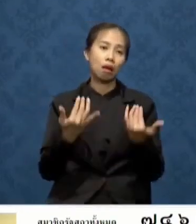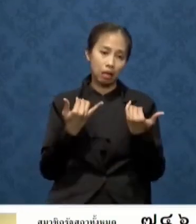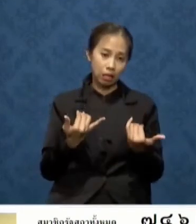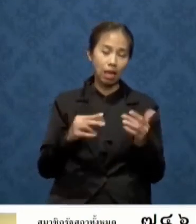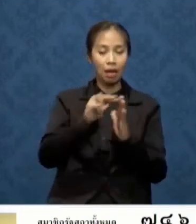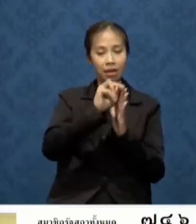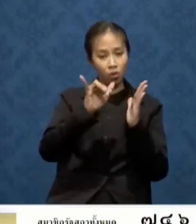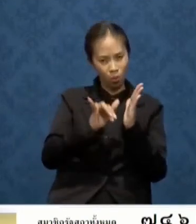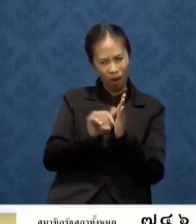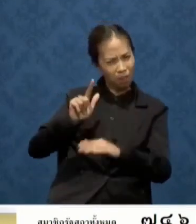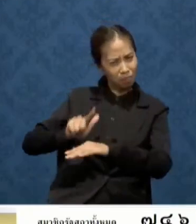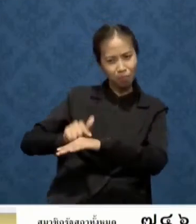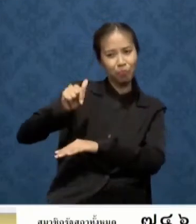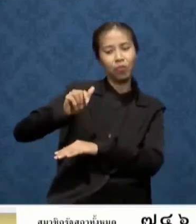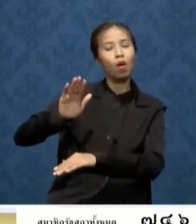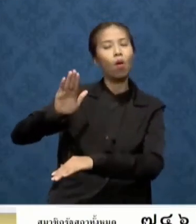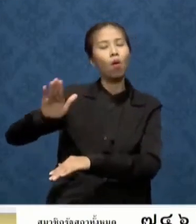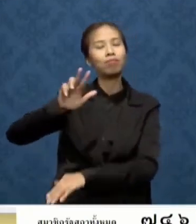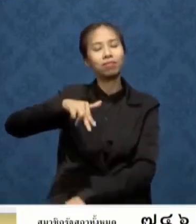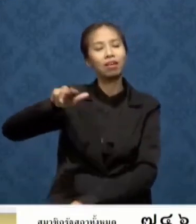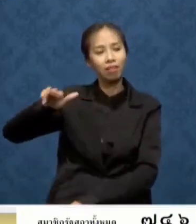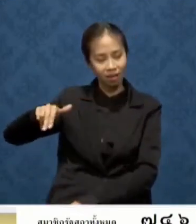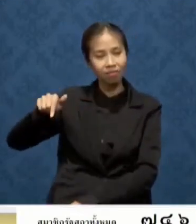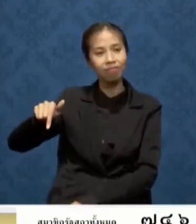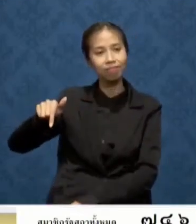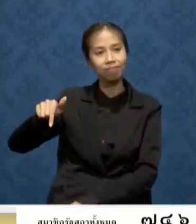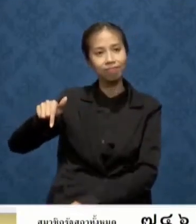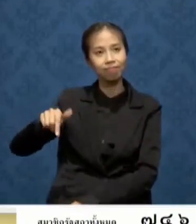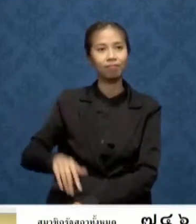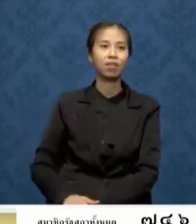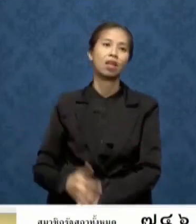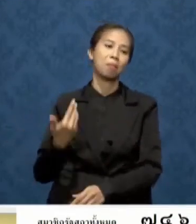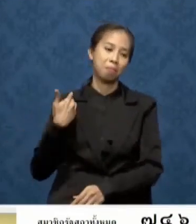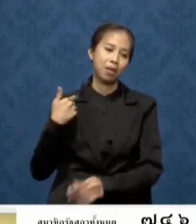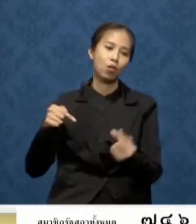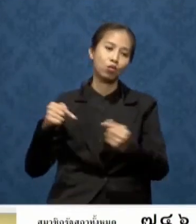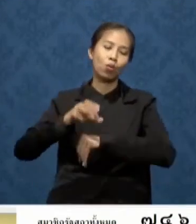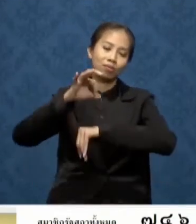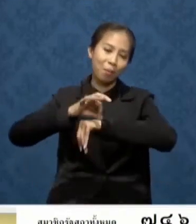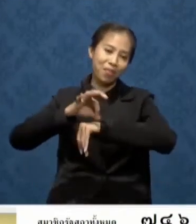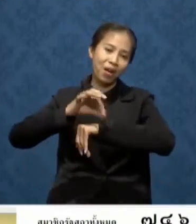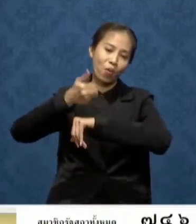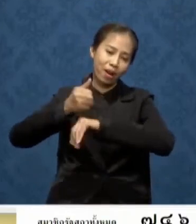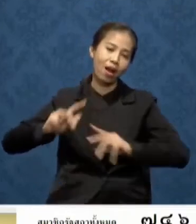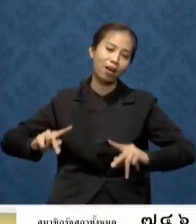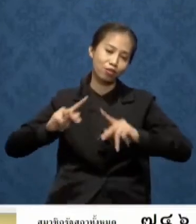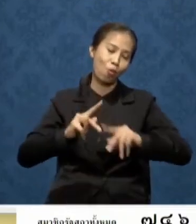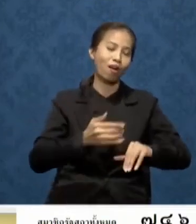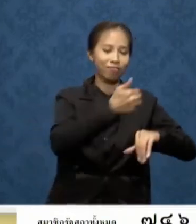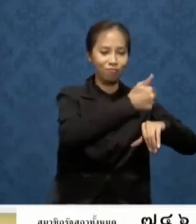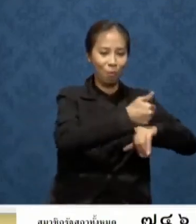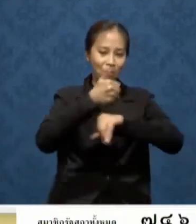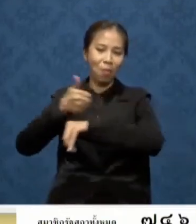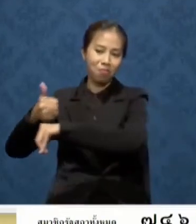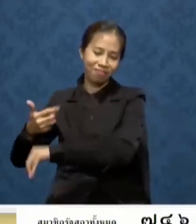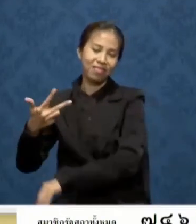ของพักเพื่อไทยที่กลุมอำนาจกส่วงคำนาคมแบบเบสเศษด้ 3 ก้อีรัฐมนตรีโครษณามาหลายเวทีกป